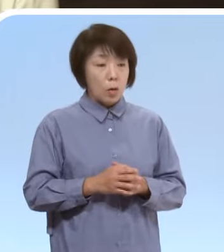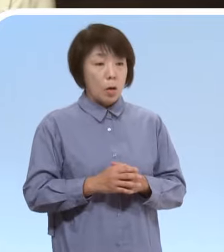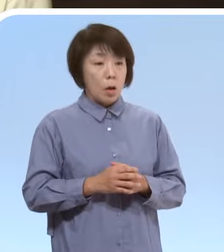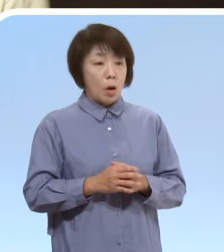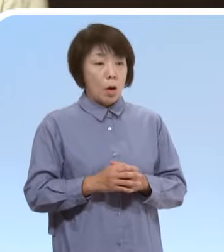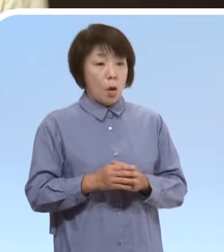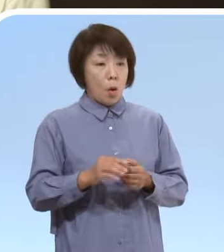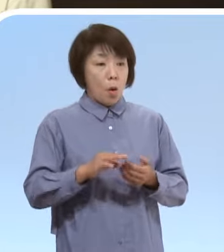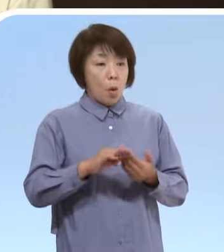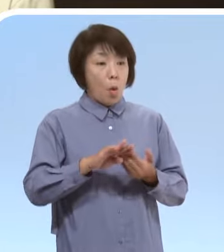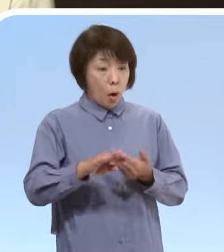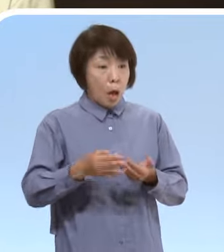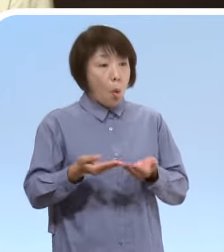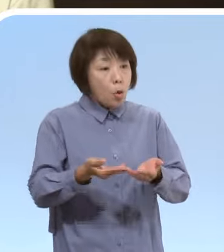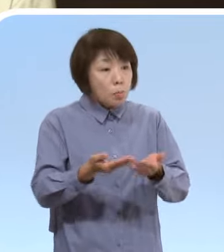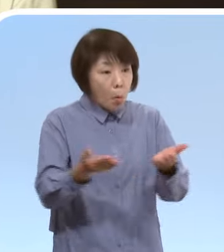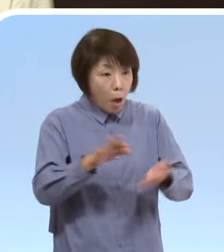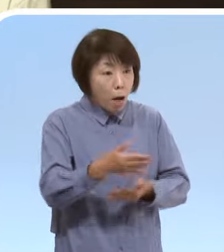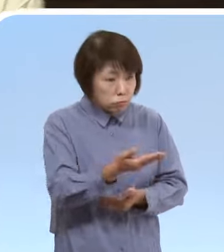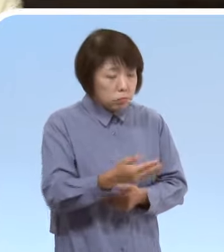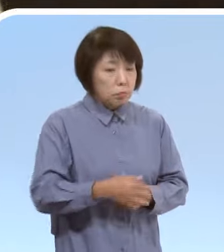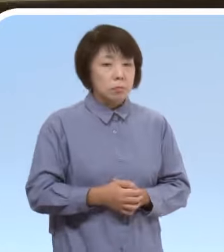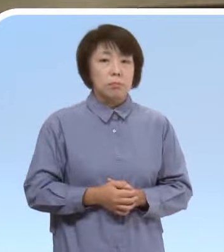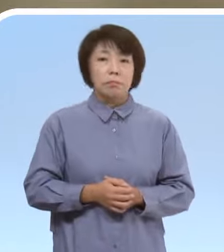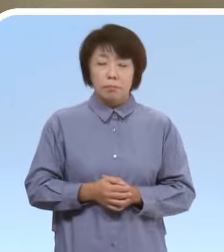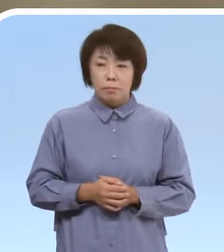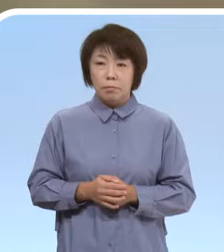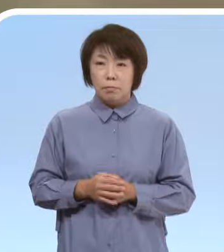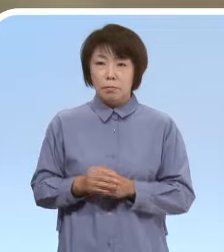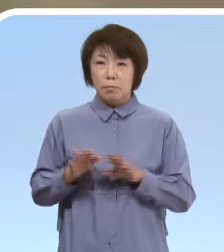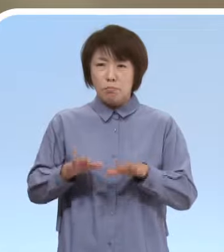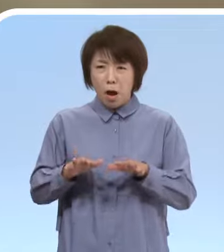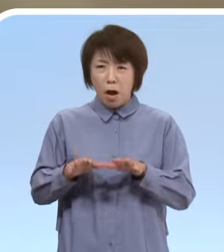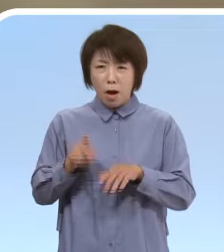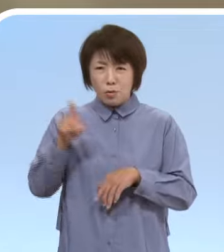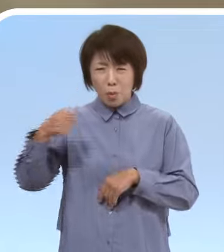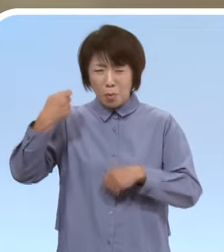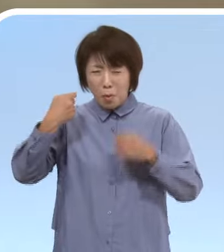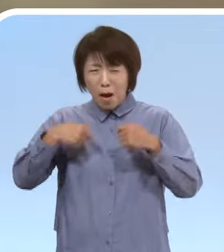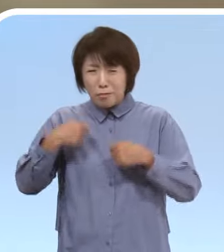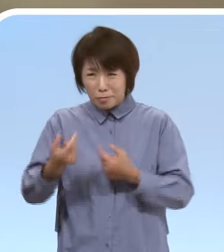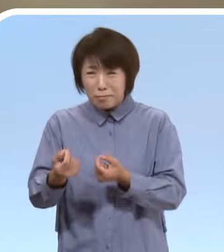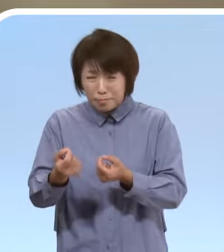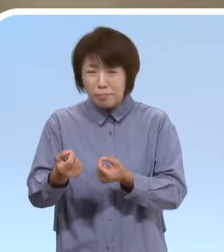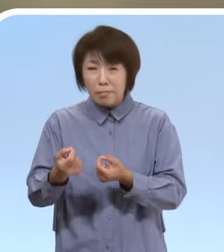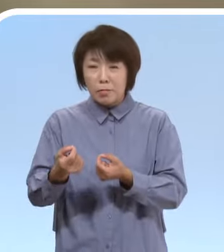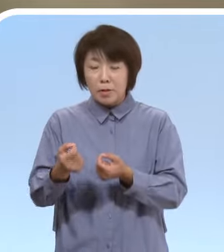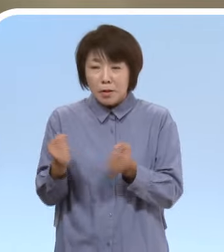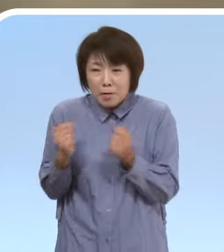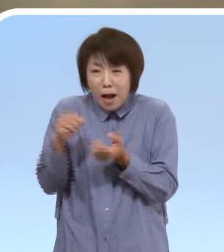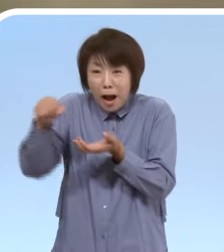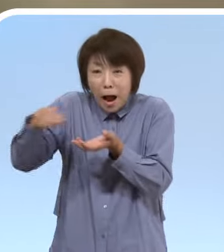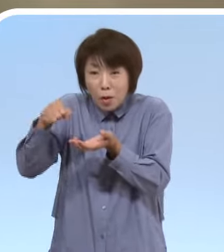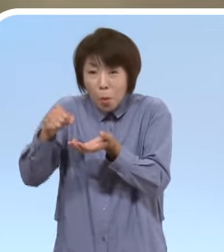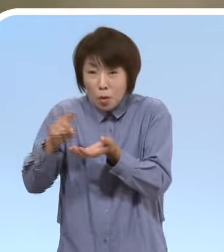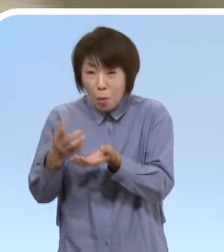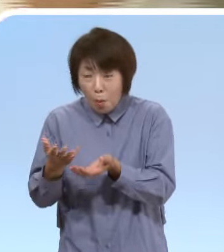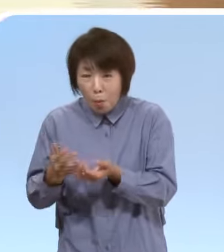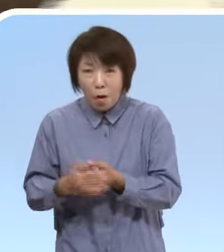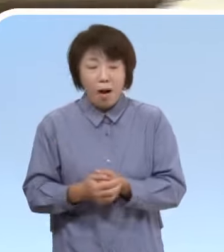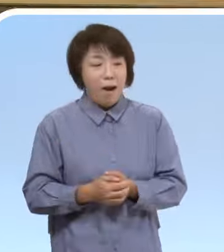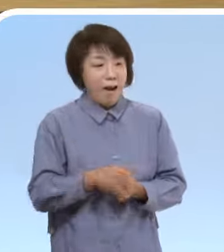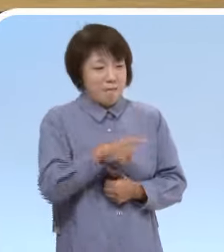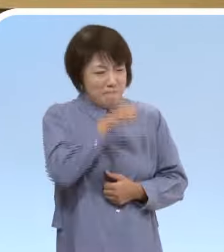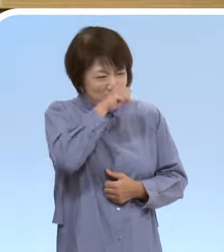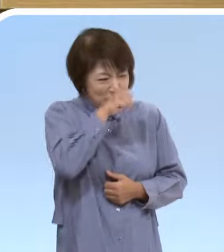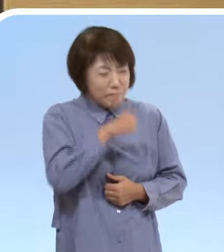なんかおすすめスポットありますか。あ、 ね、今もうこの猛暑で暑いから、はい、かき氷なんてどう。 あ、めっ